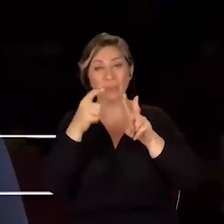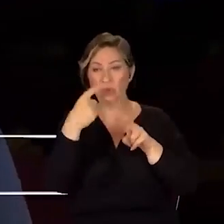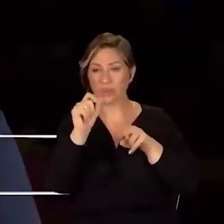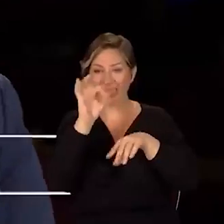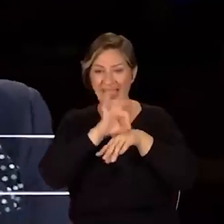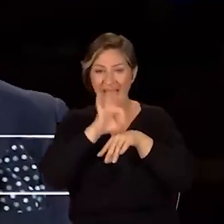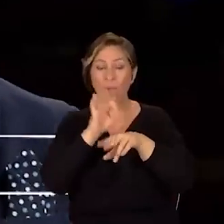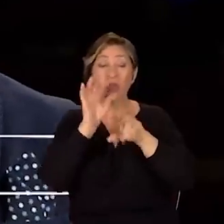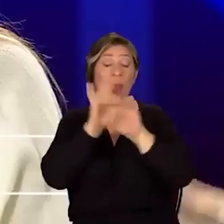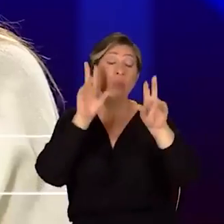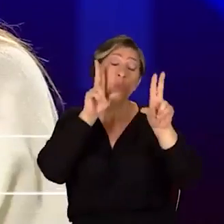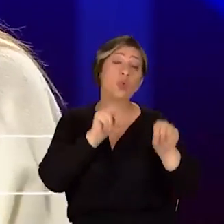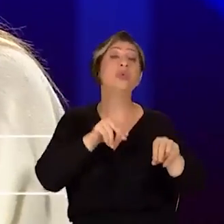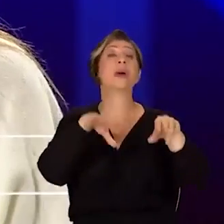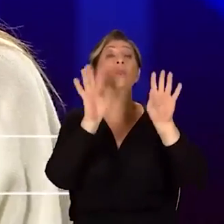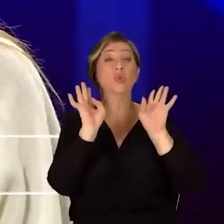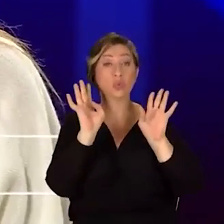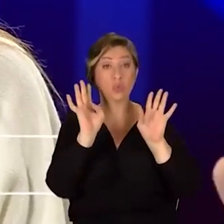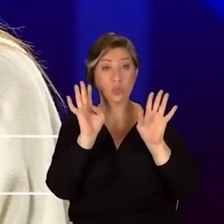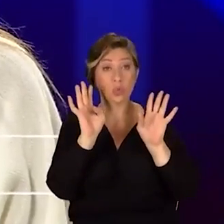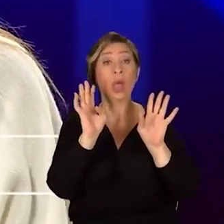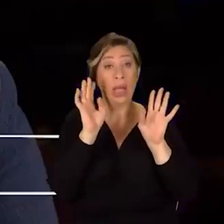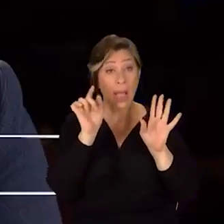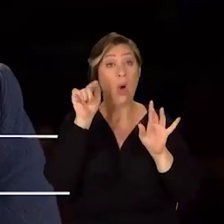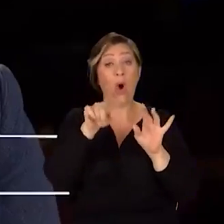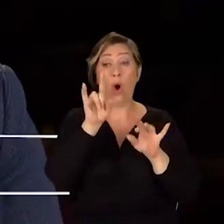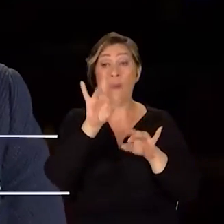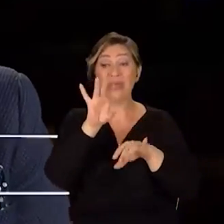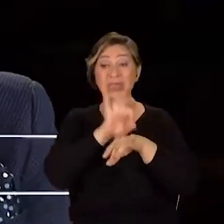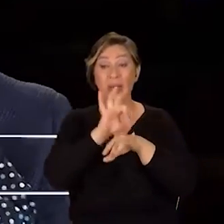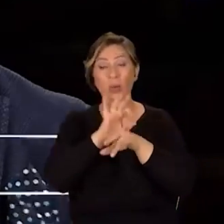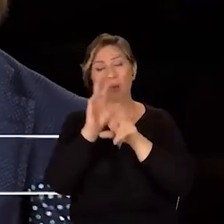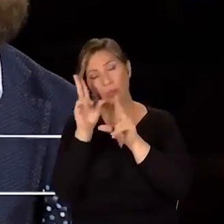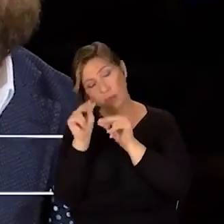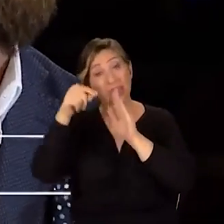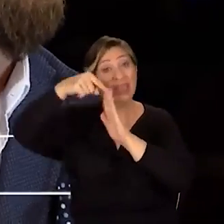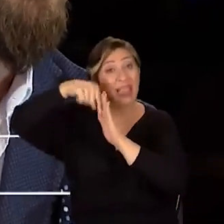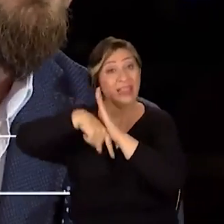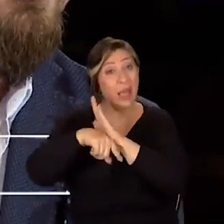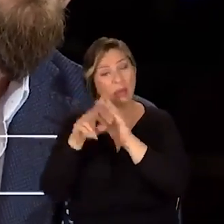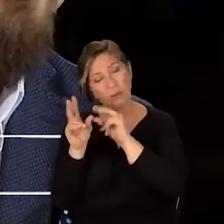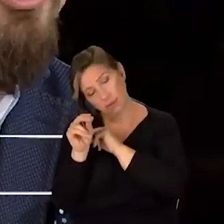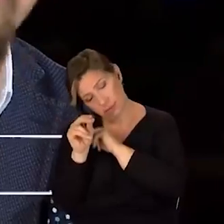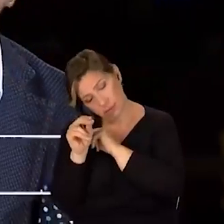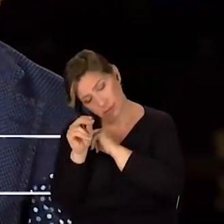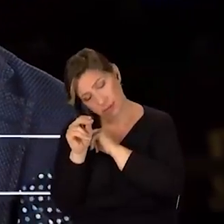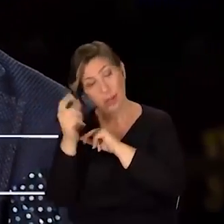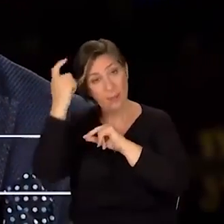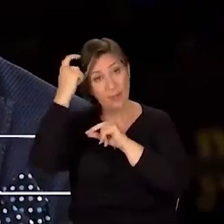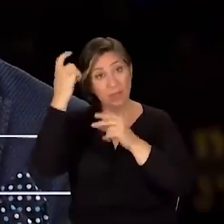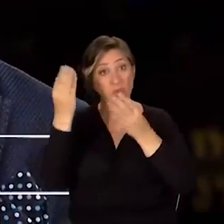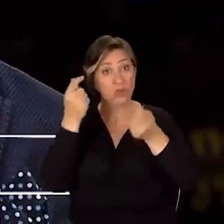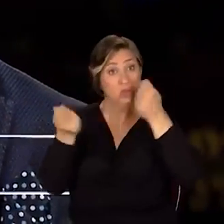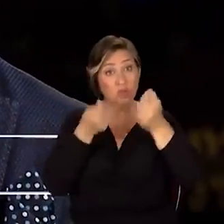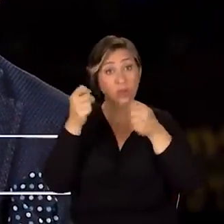dakika uyuyamıyoruz, REM uyuyamıyoruz diyoruz ya. Ondan sonra 15 dakika REM'e giriyor. REM esnasında ne yapılıyor? Aslında beyin çok aktive oluyor